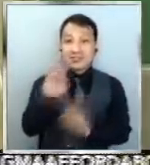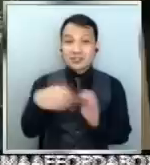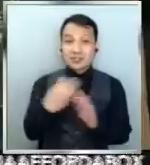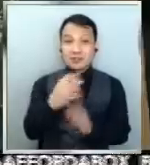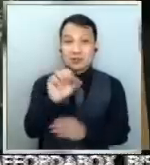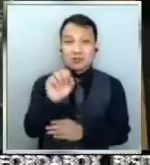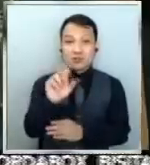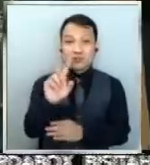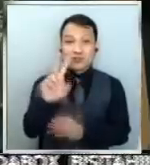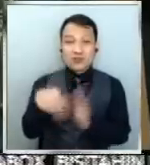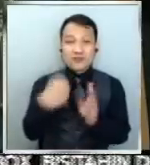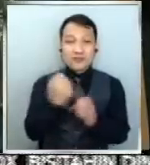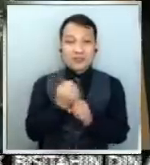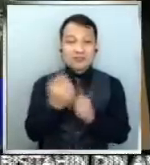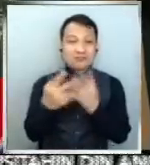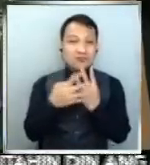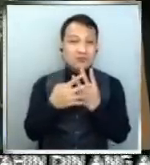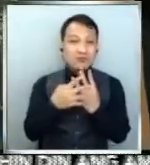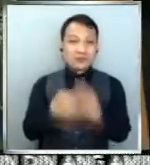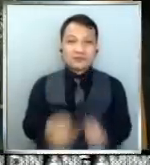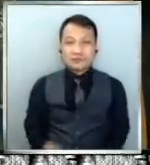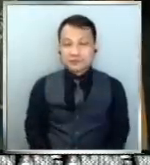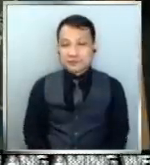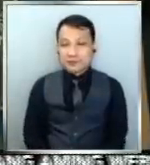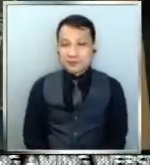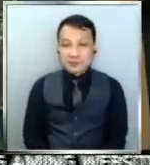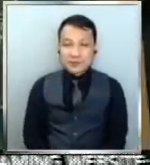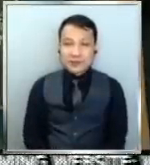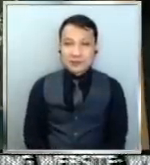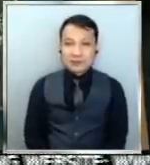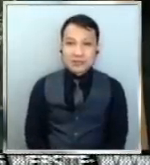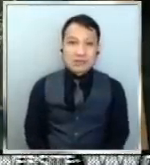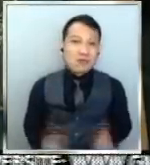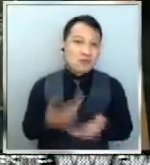taon. Sayang yung yung investment doon, di ba?